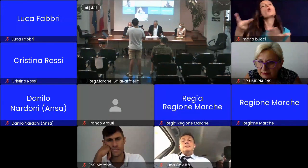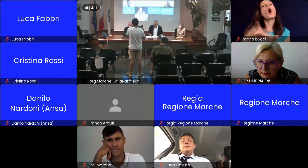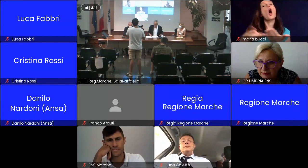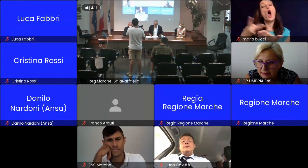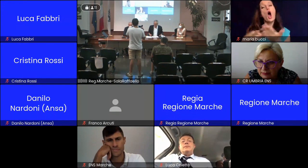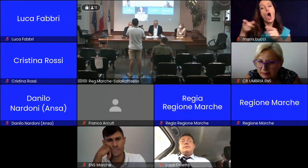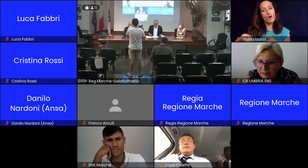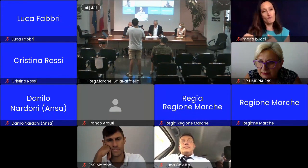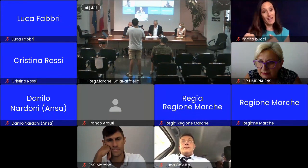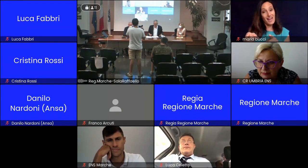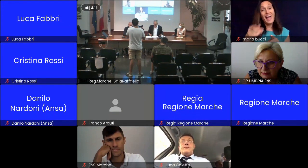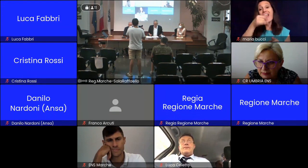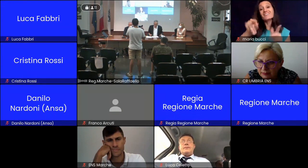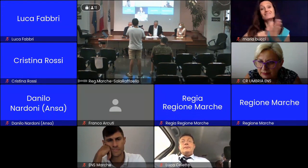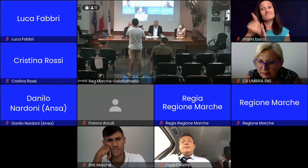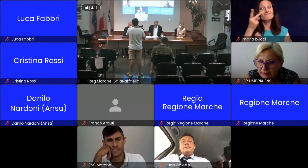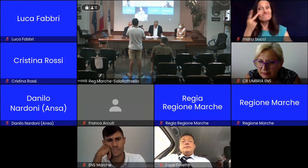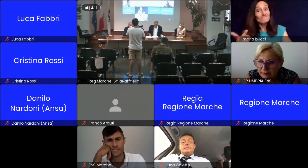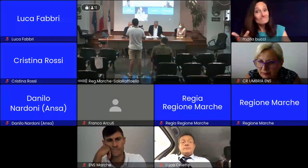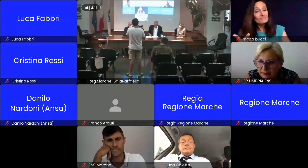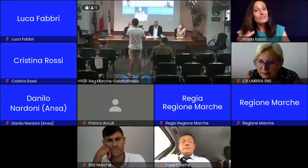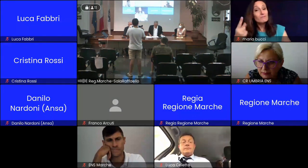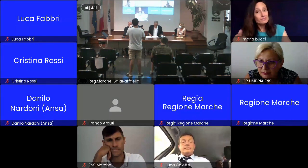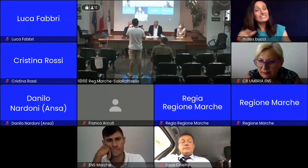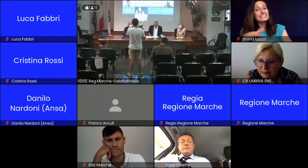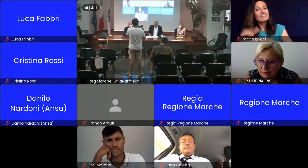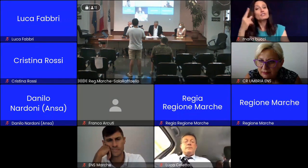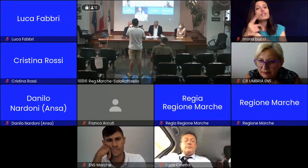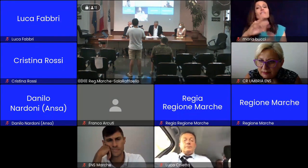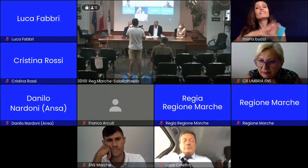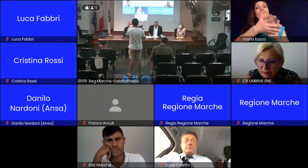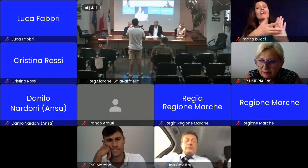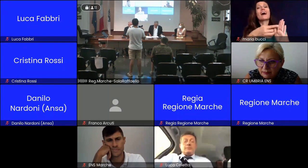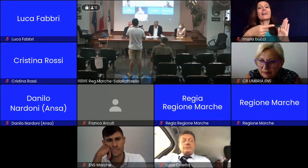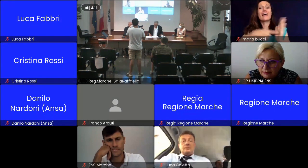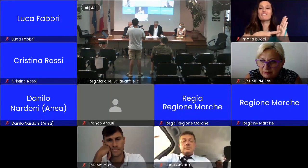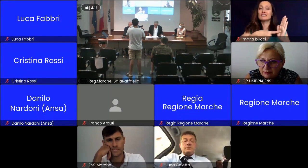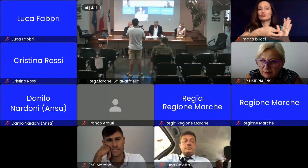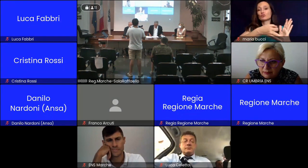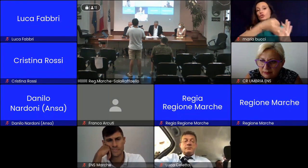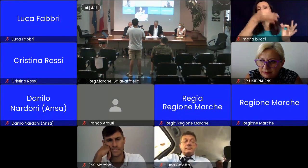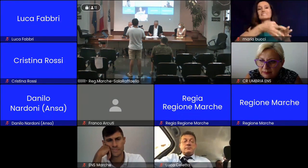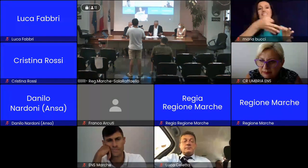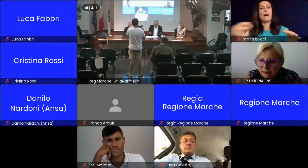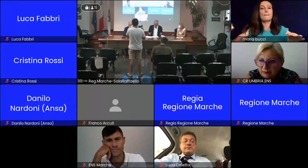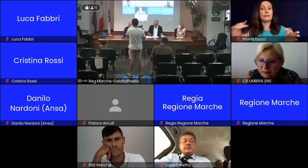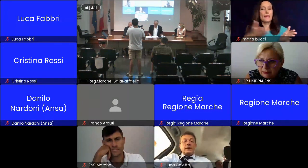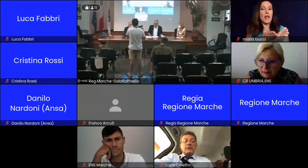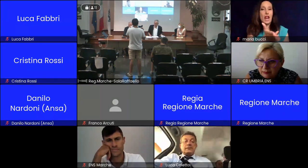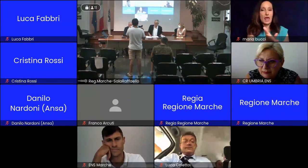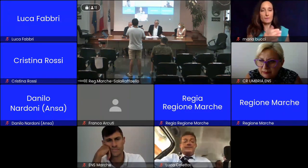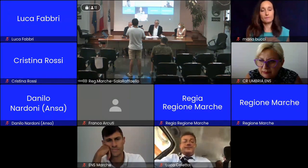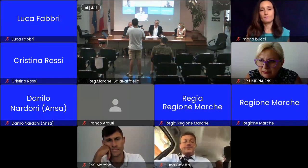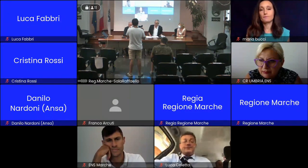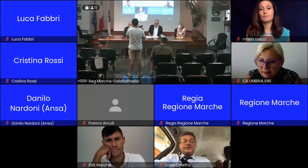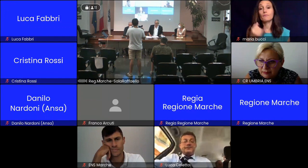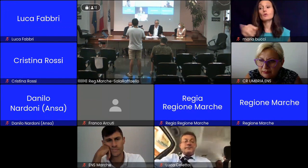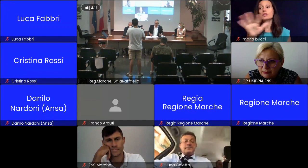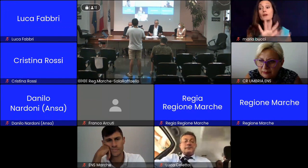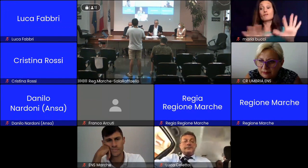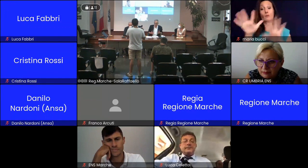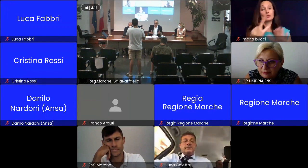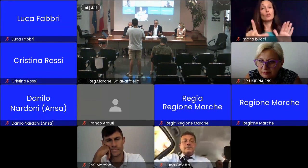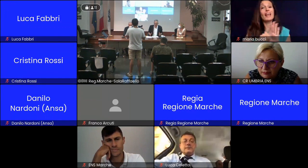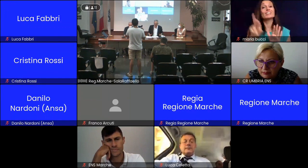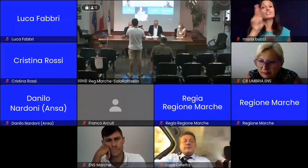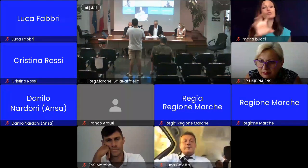di offerta. Ultima informazione, la nostra legge regionale 5 del 2020 ci ha permesso, col finanziamento